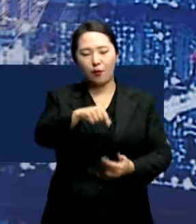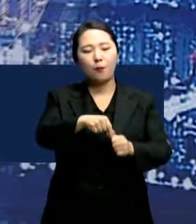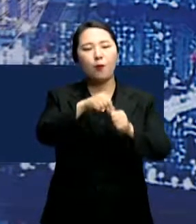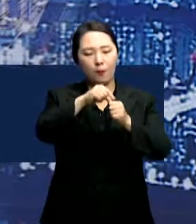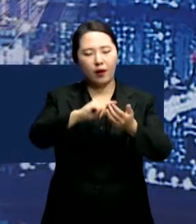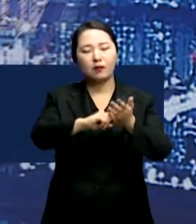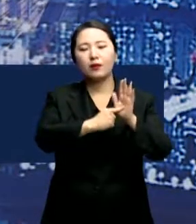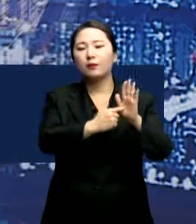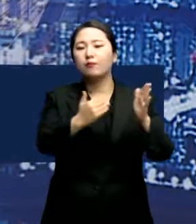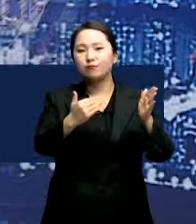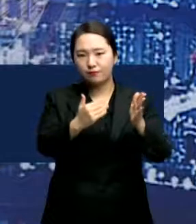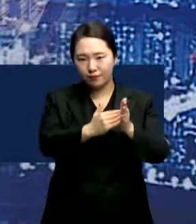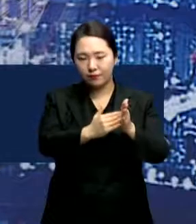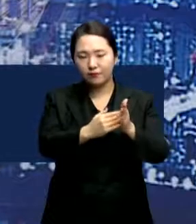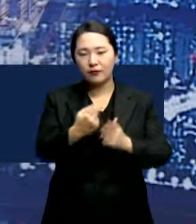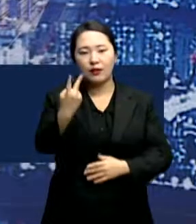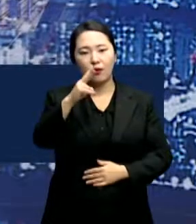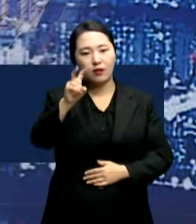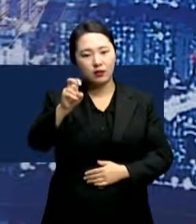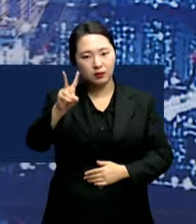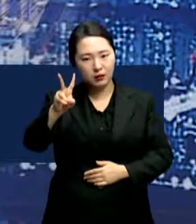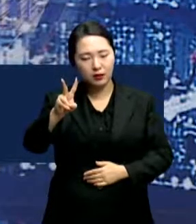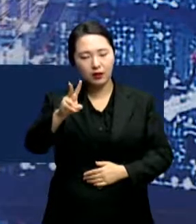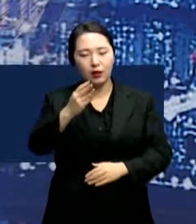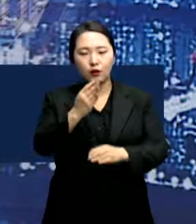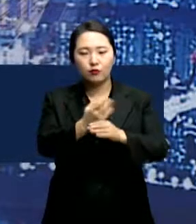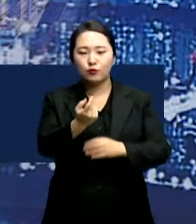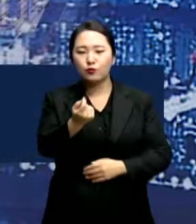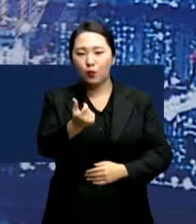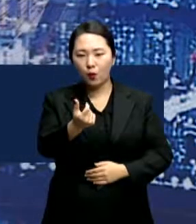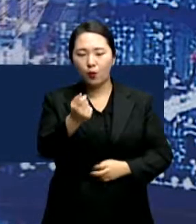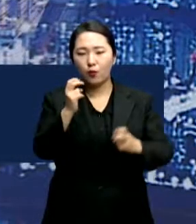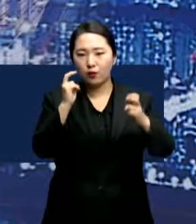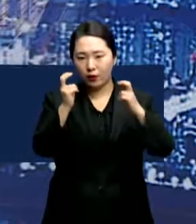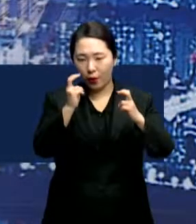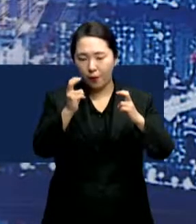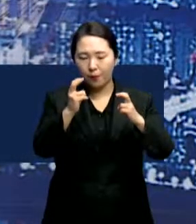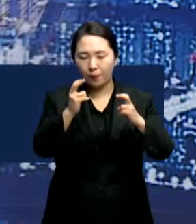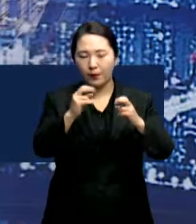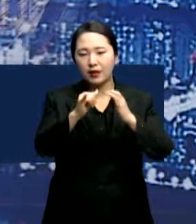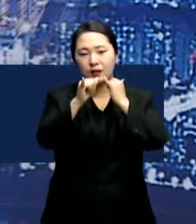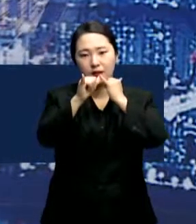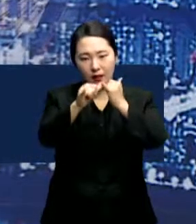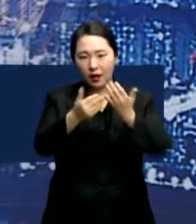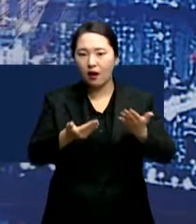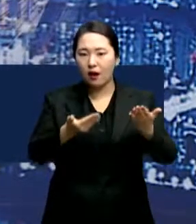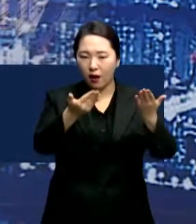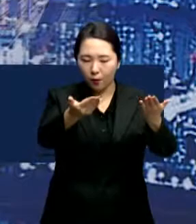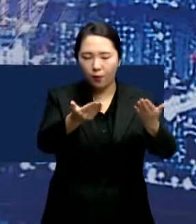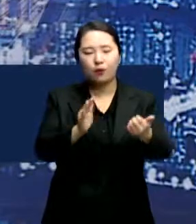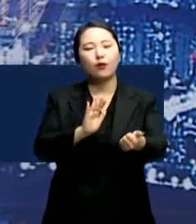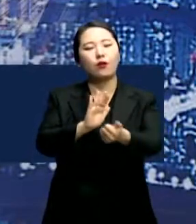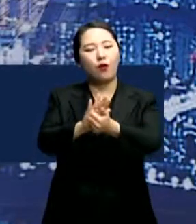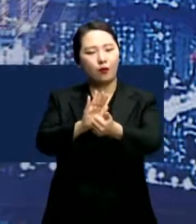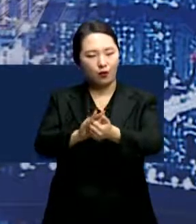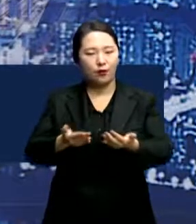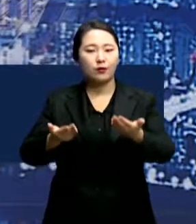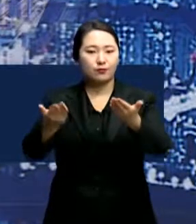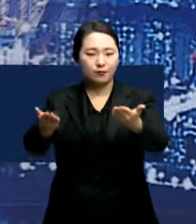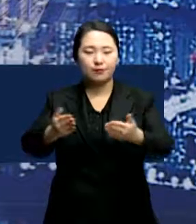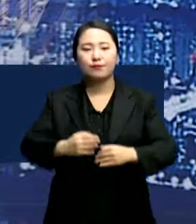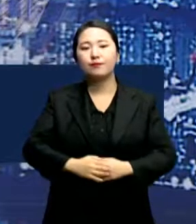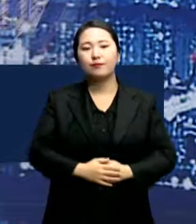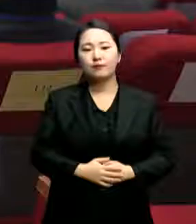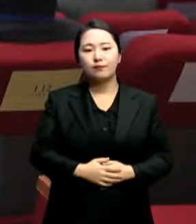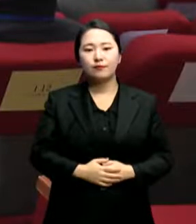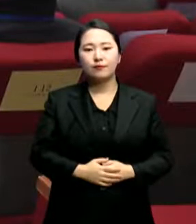시는 2022년 우수기업 및 중소기업인 대상 시상식을 열고 지역 기업인들을 격려했습니다. 원태규 기자의